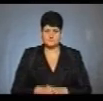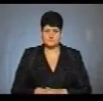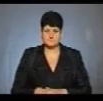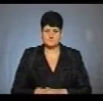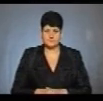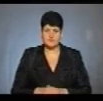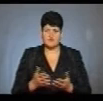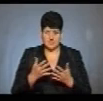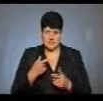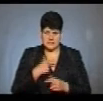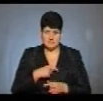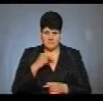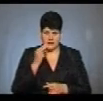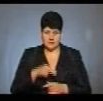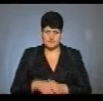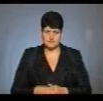Так. Визнаєте себе винним?